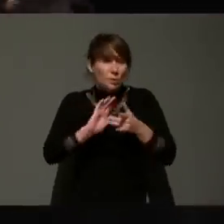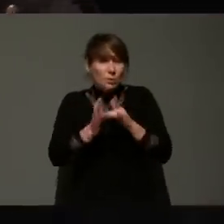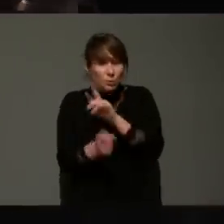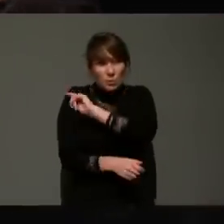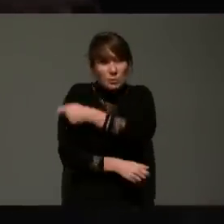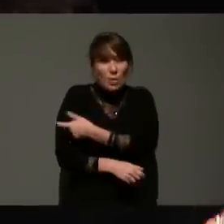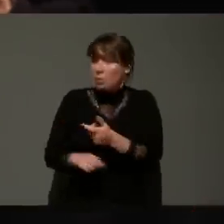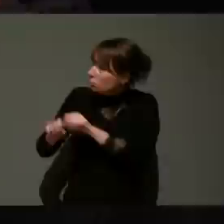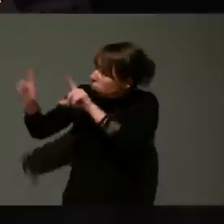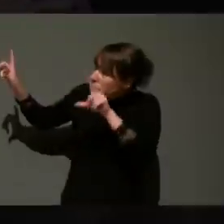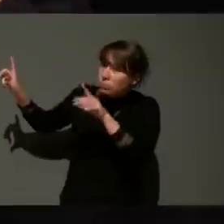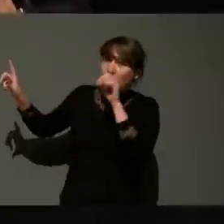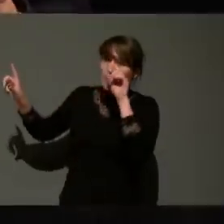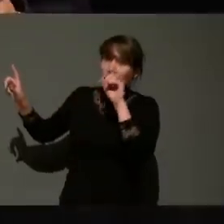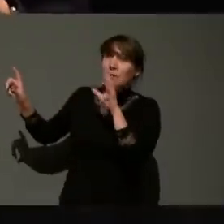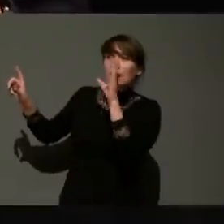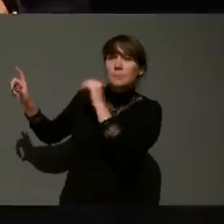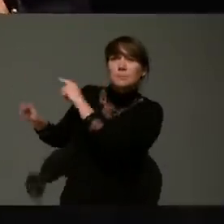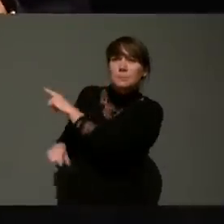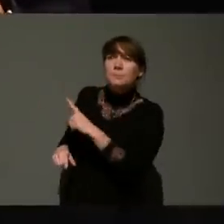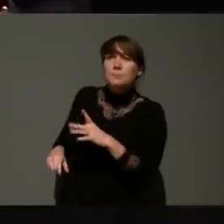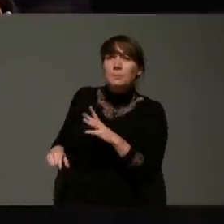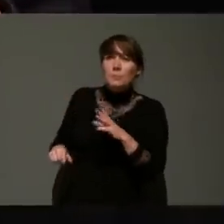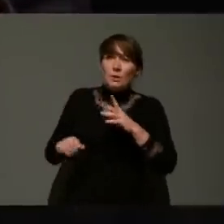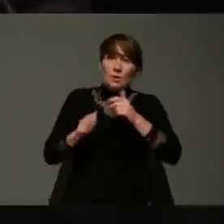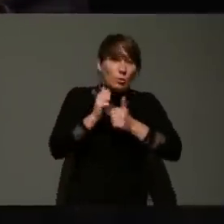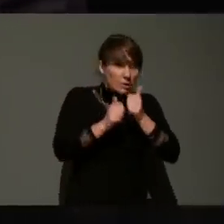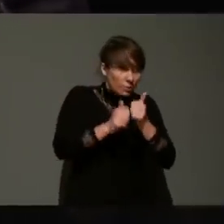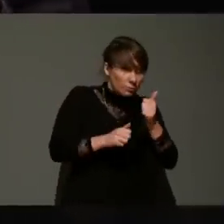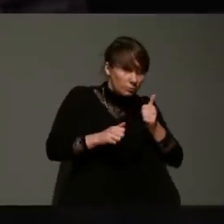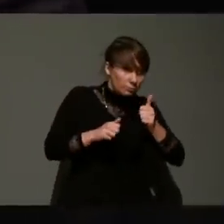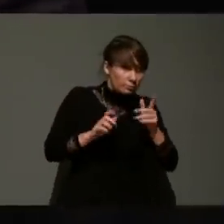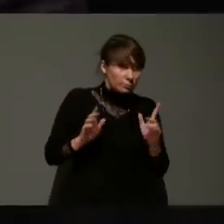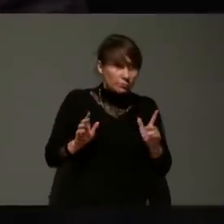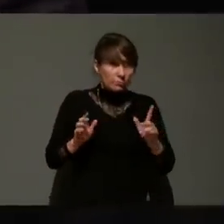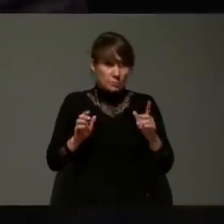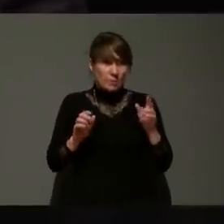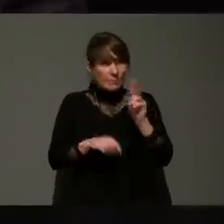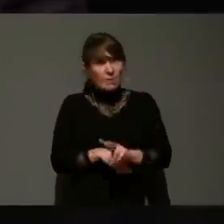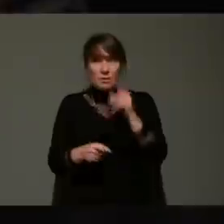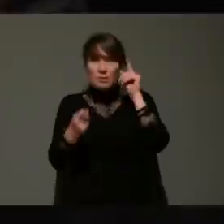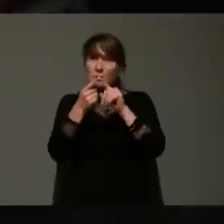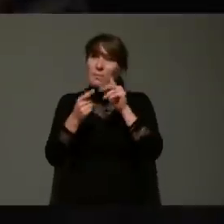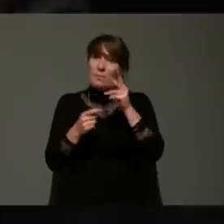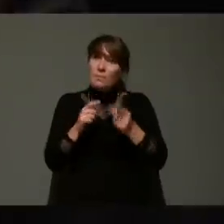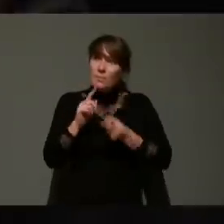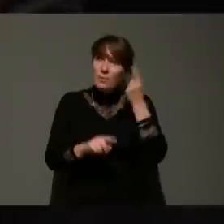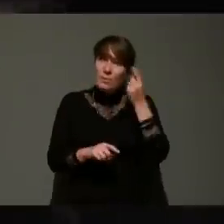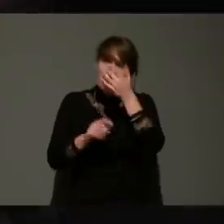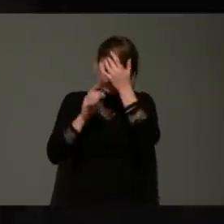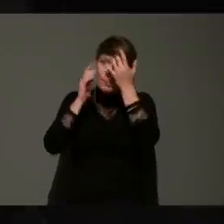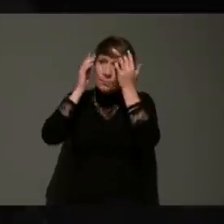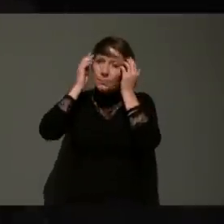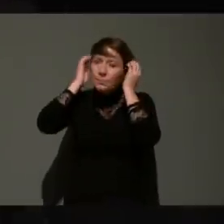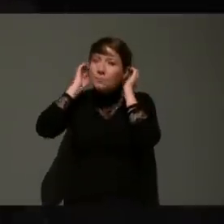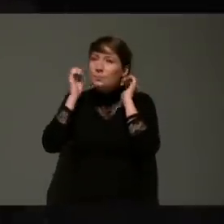une seule diapo, j'ai évoqué justement la fréquence des compétitions au haut niveau. C'est un vrai sujet. Hein, c'est un vrai sujet.